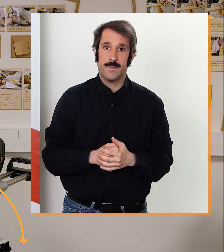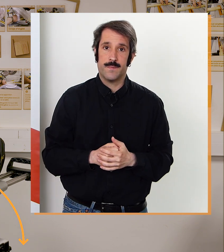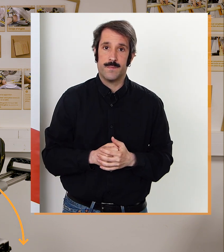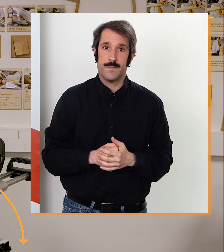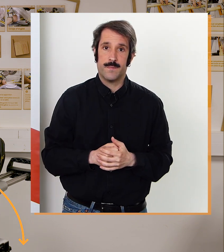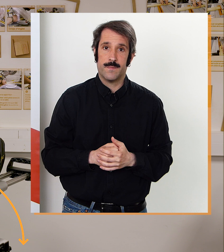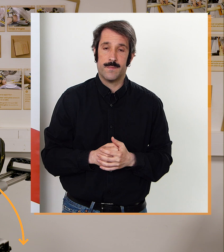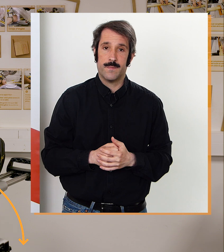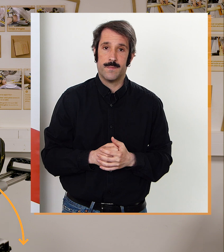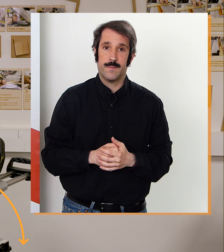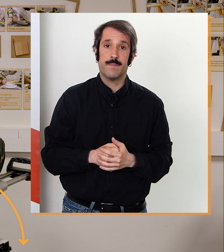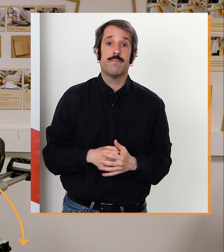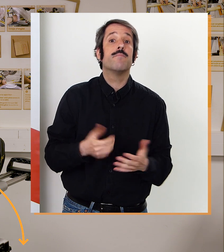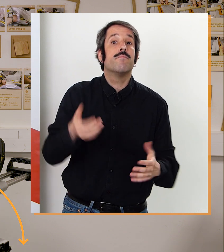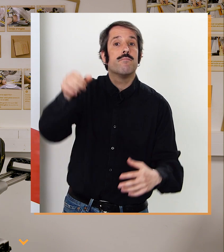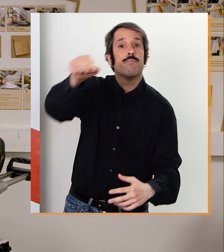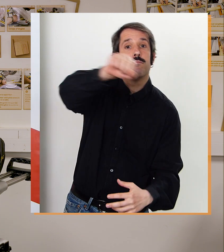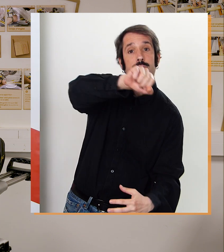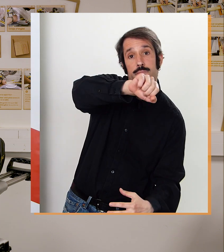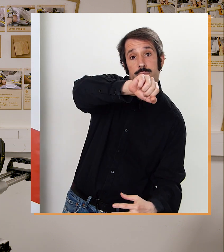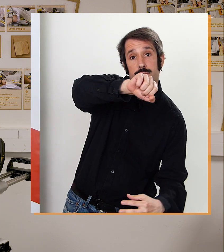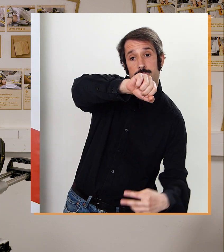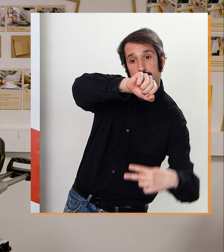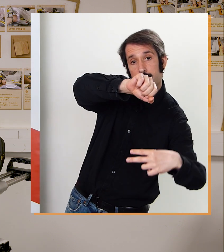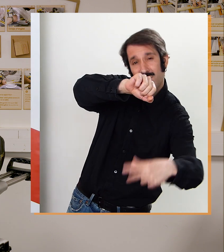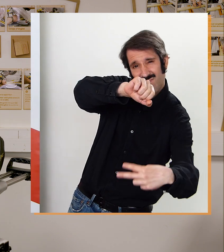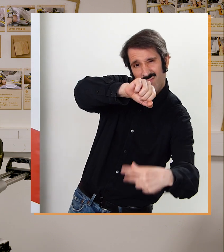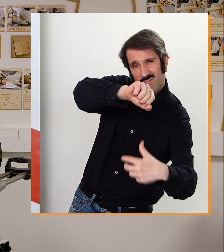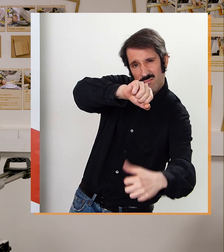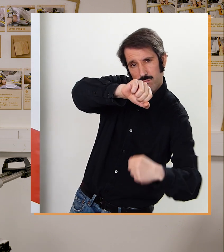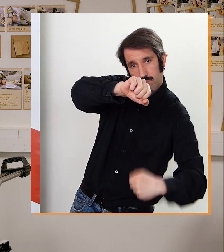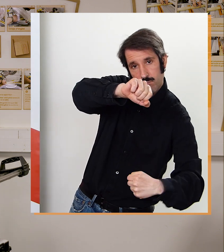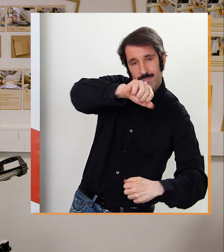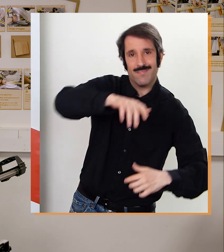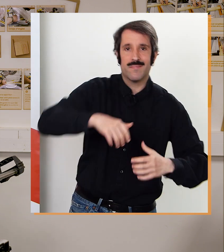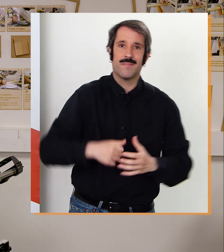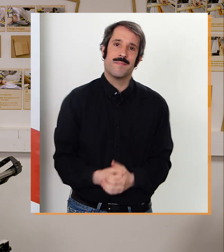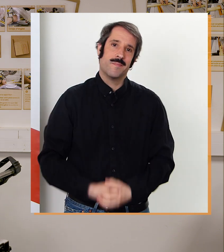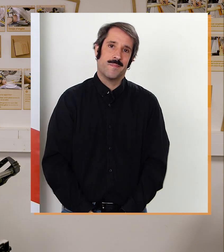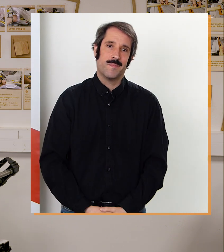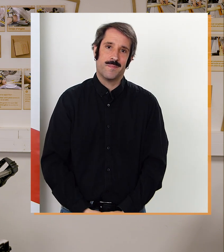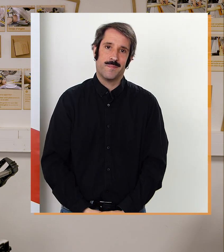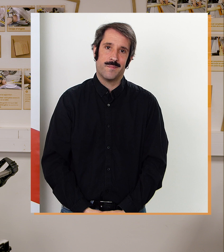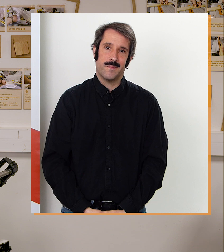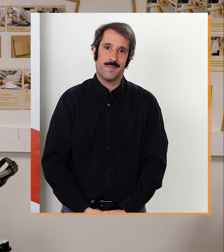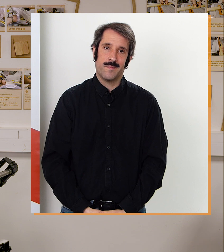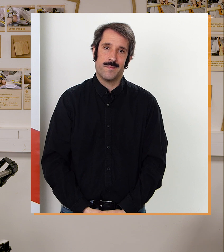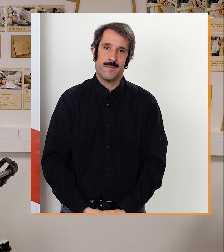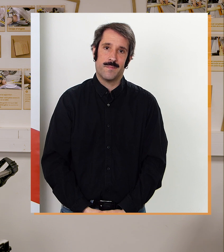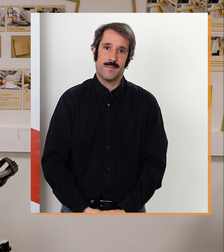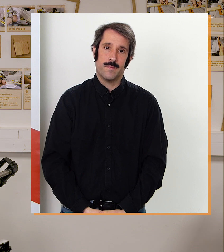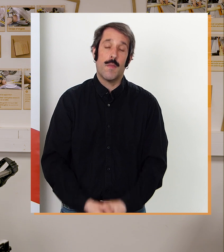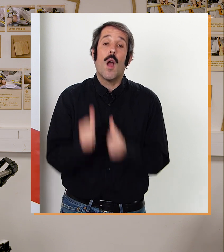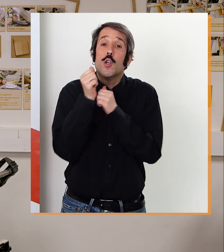desserrer et ensuite basculer l'ensemble de votre côté comme ceci,